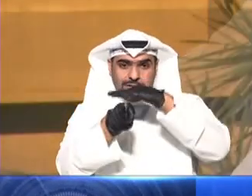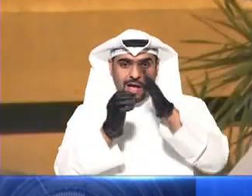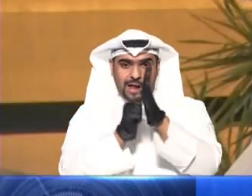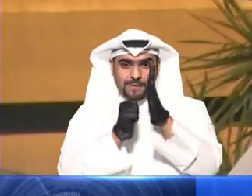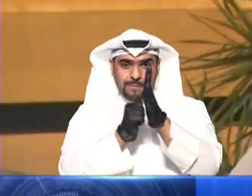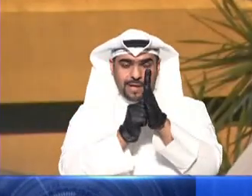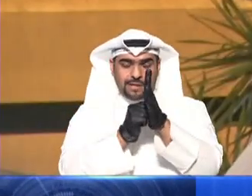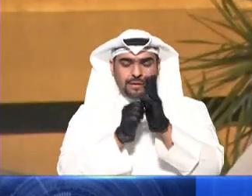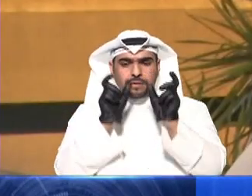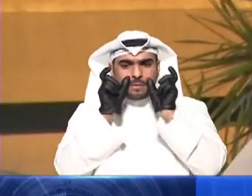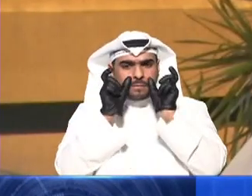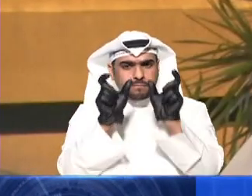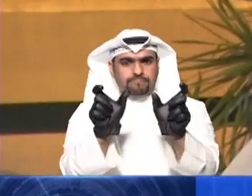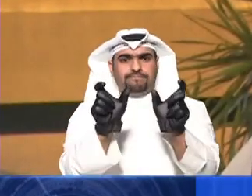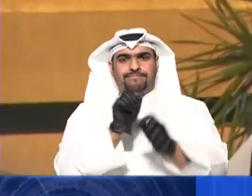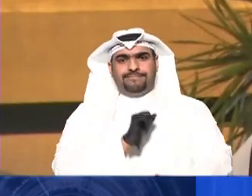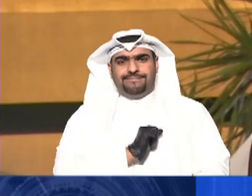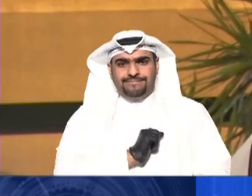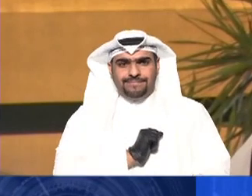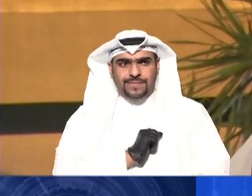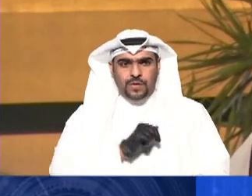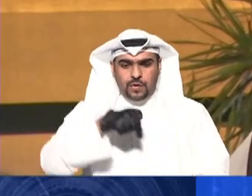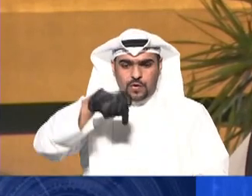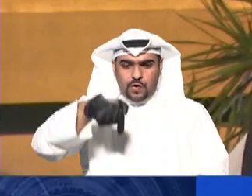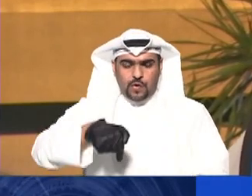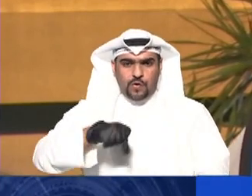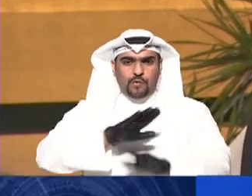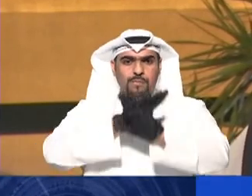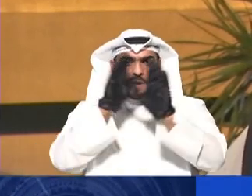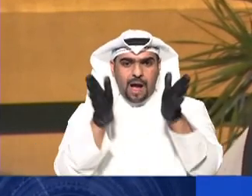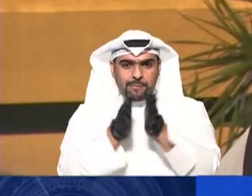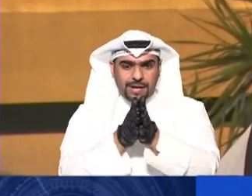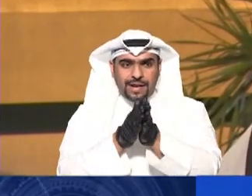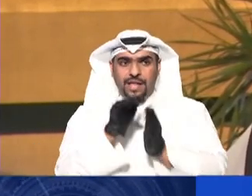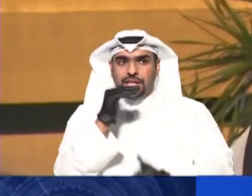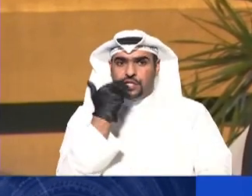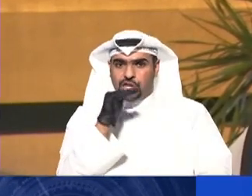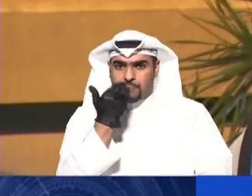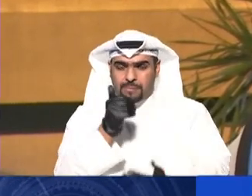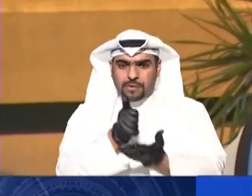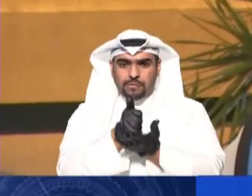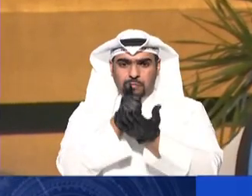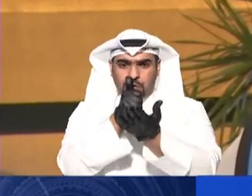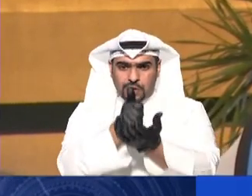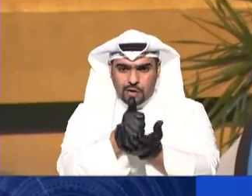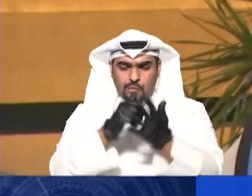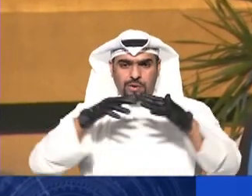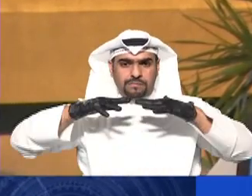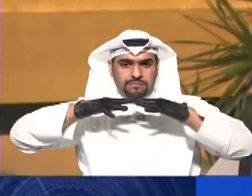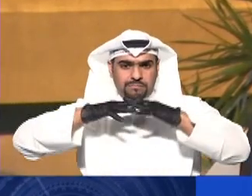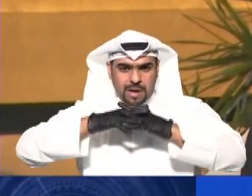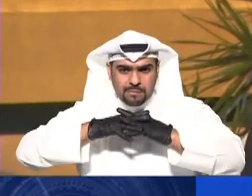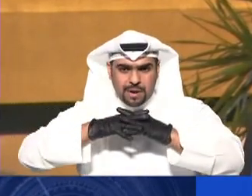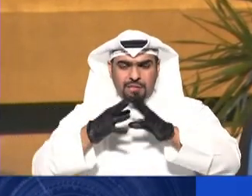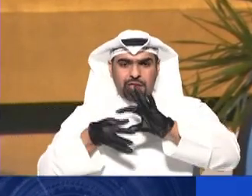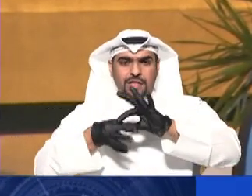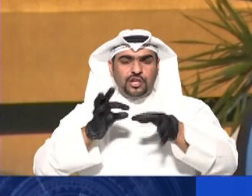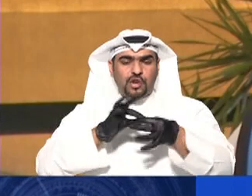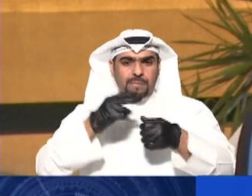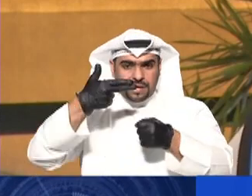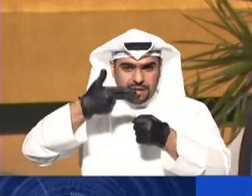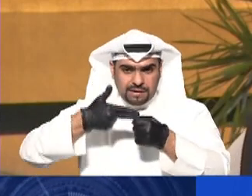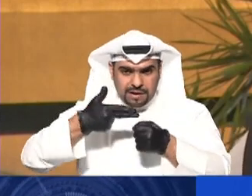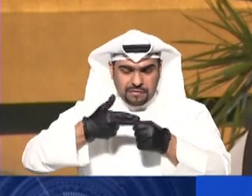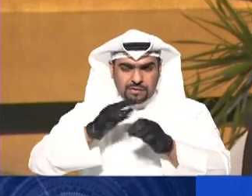المنزل. ودورنا اليوم كتجمع عمالي وشبابي يجمع النقابات العمالية سواء نفطية أو جمعيات نفع عام،